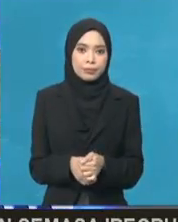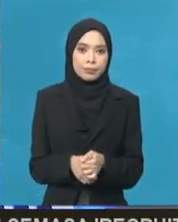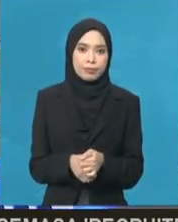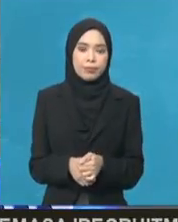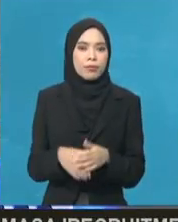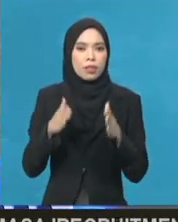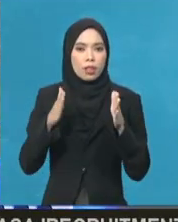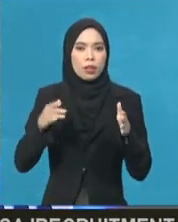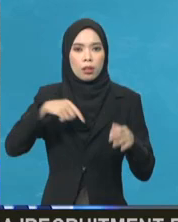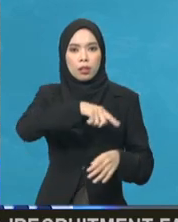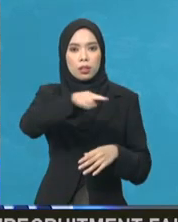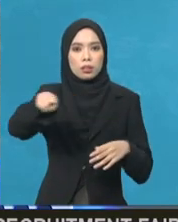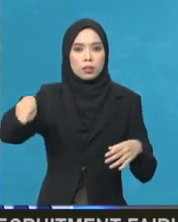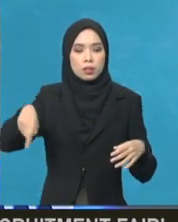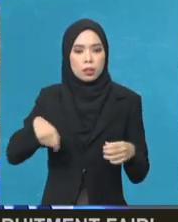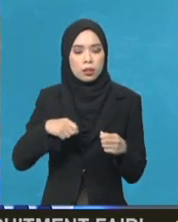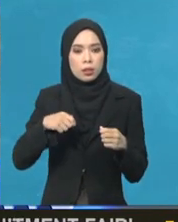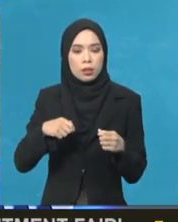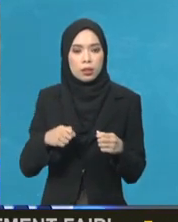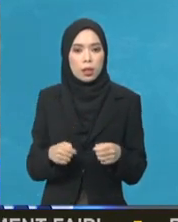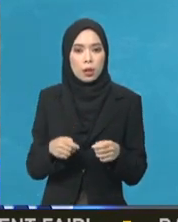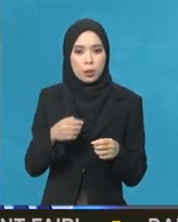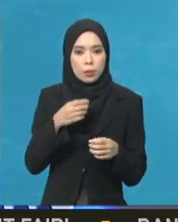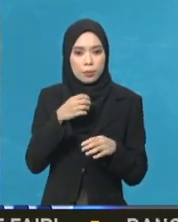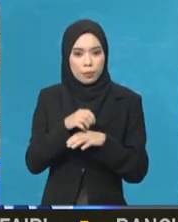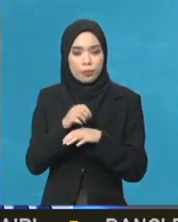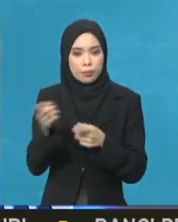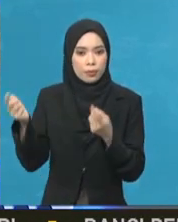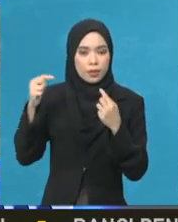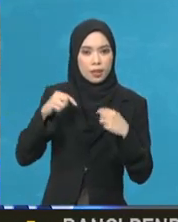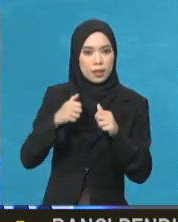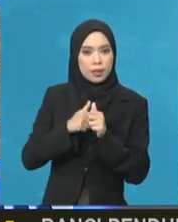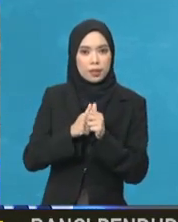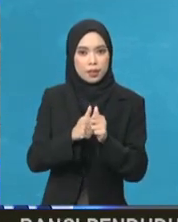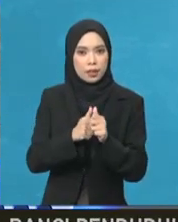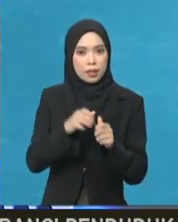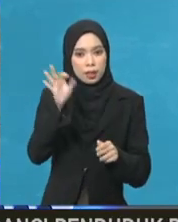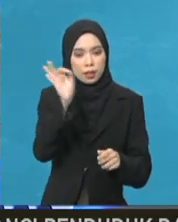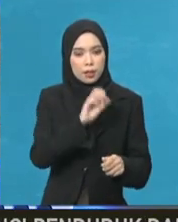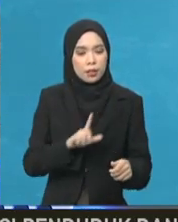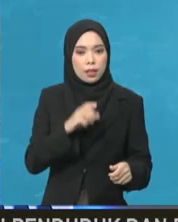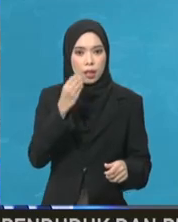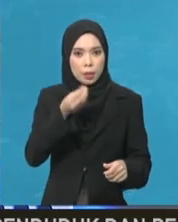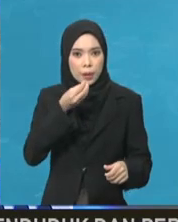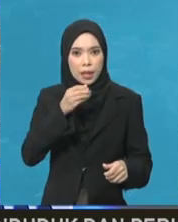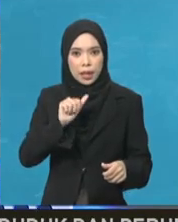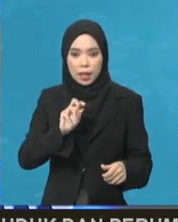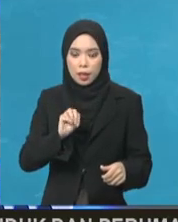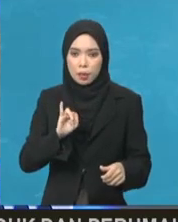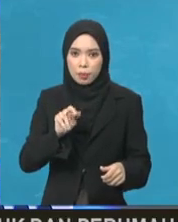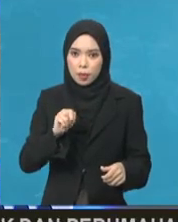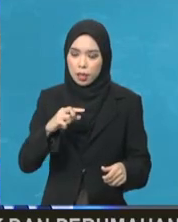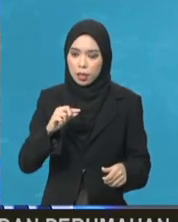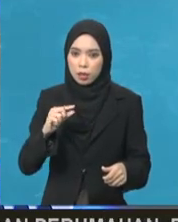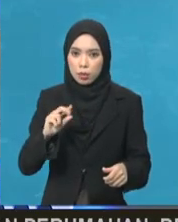Kai orang ramai dia lalukan mengunjungi festival makanan Ambing Gunawan yang dibuka sehingga esok